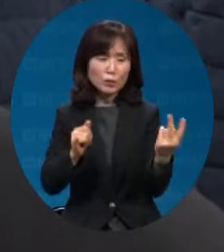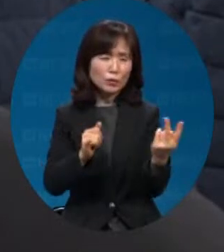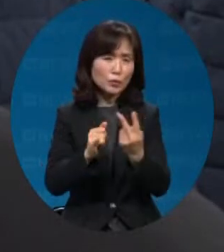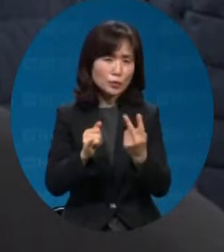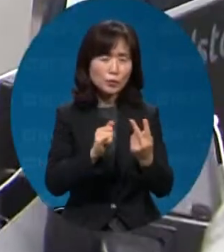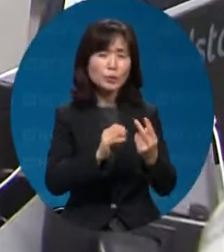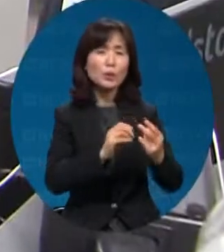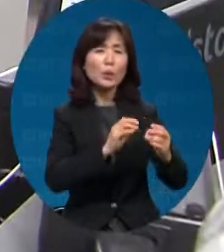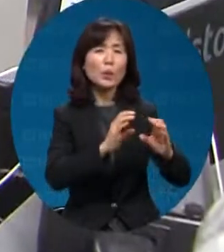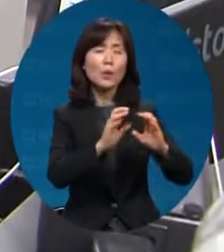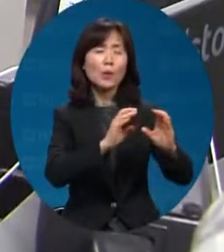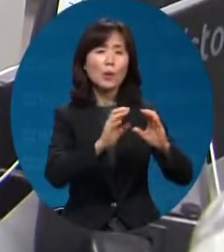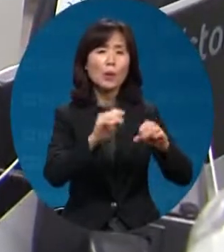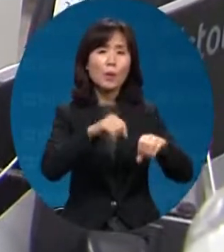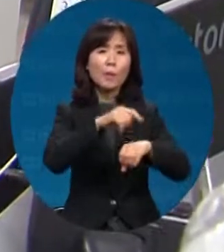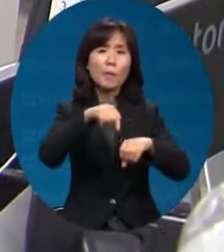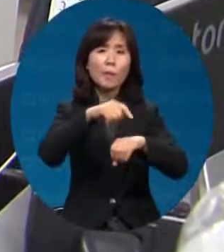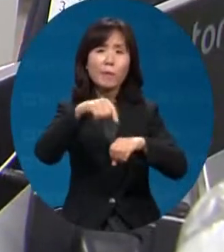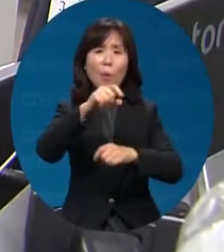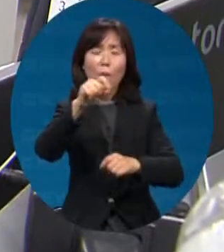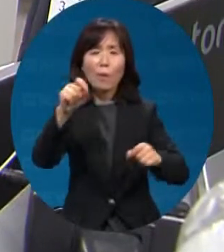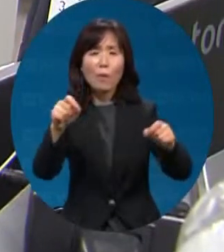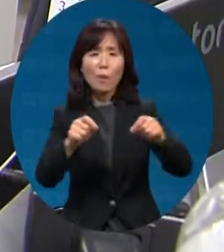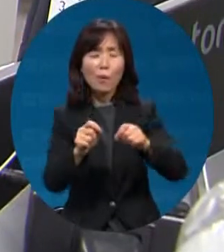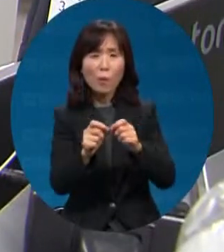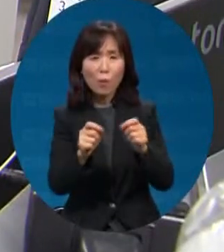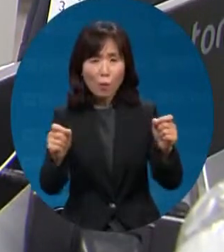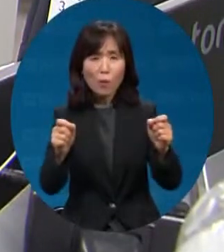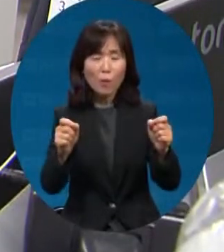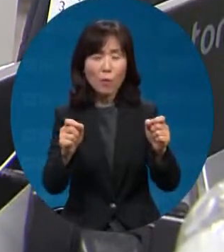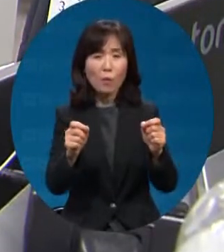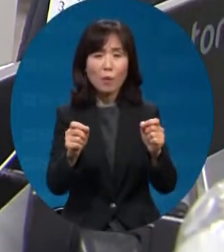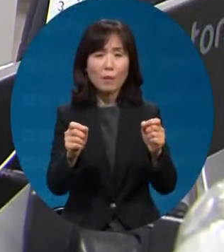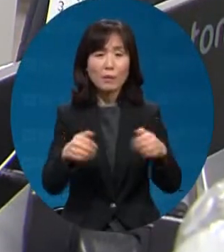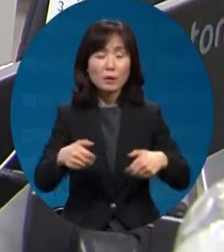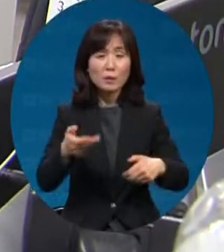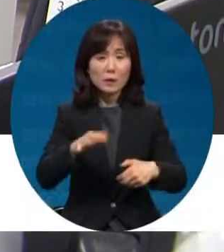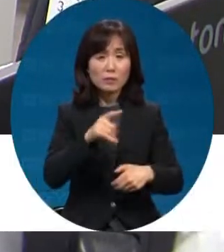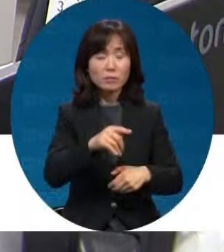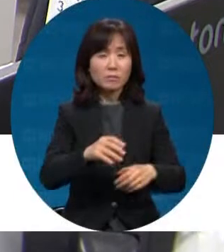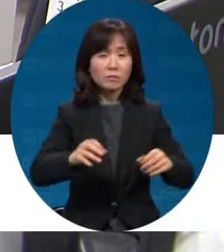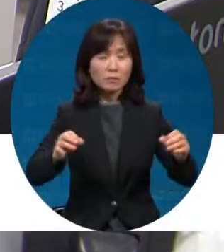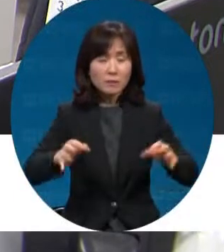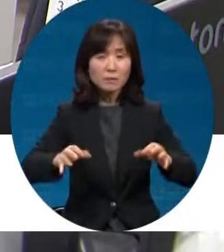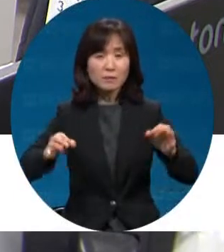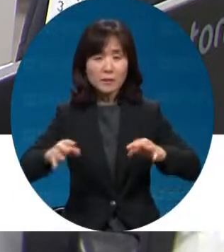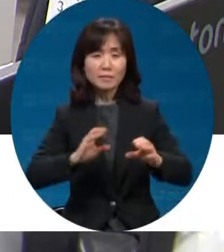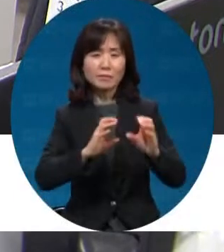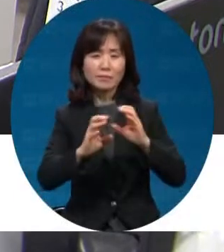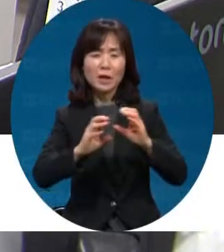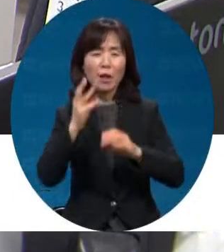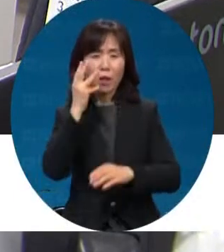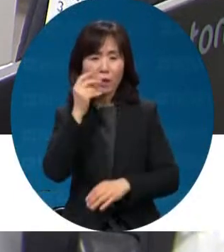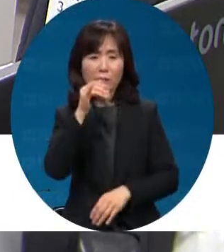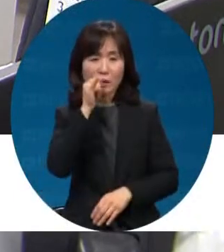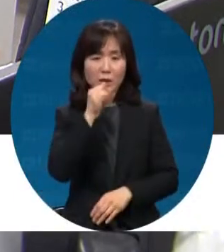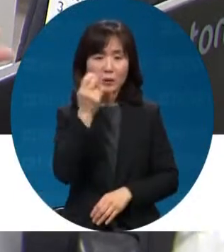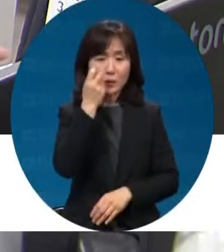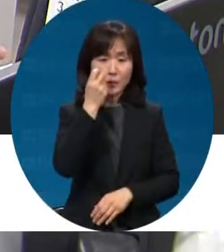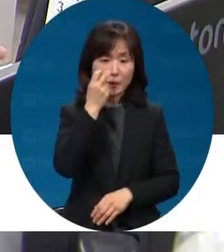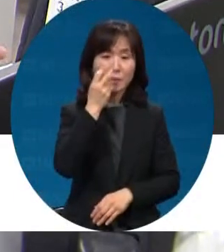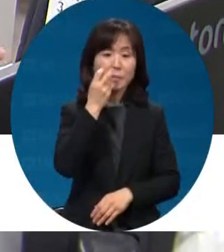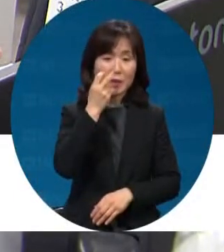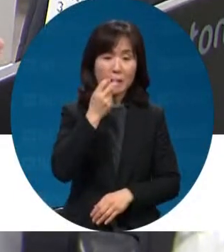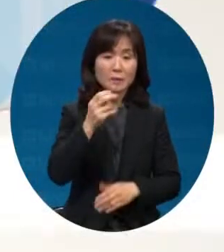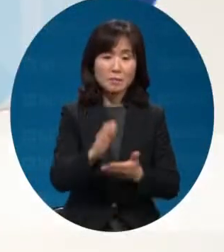몇 시간이 걸리지만 이곳에선 실시간 단위로 이뤄집니다. 그 조사에서 저희 판단했고 제가 지금 결제는 다